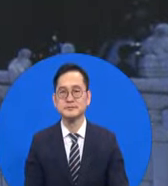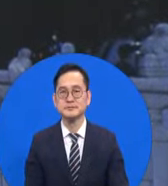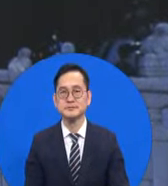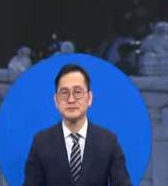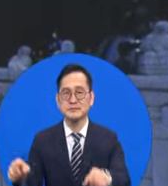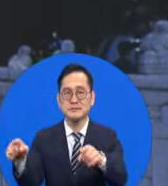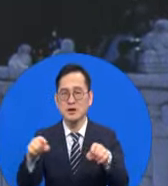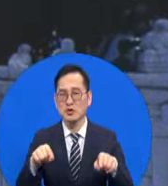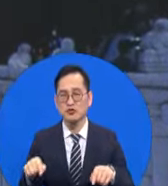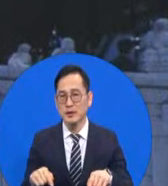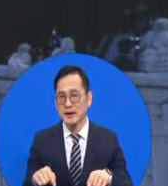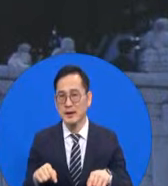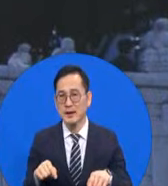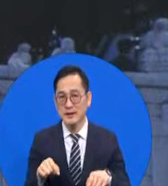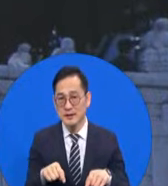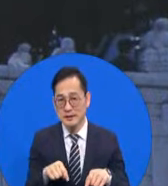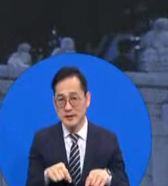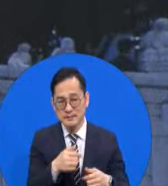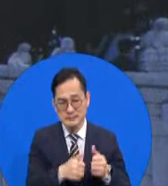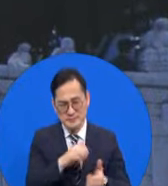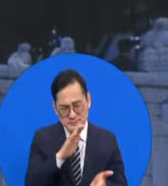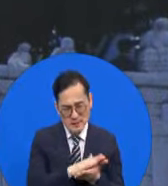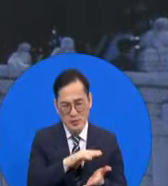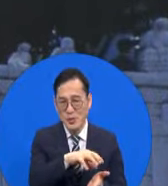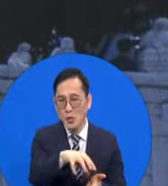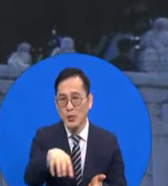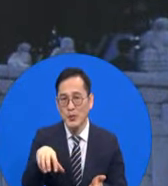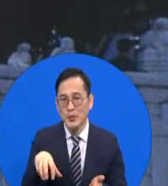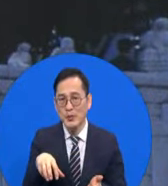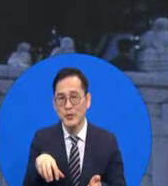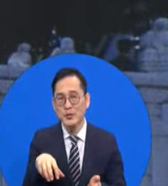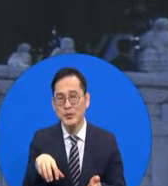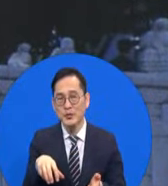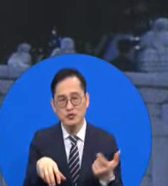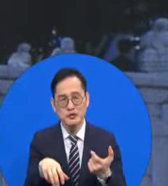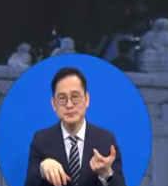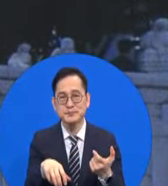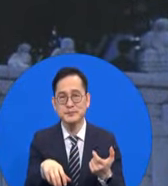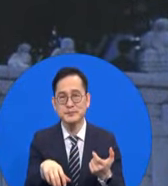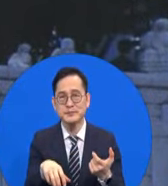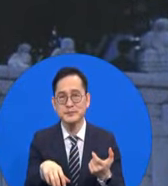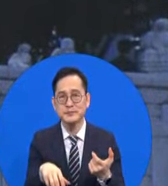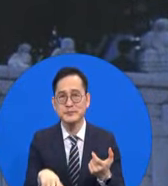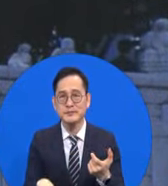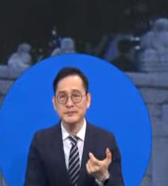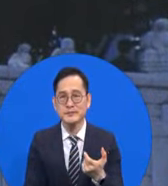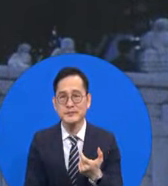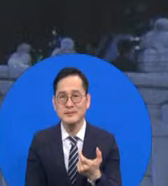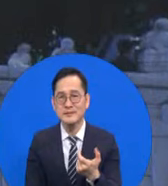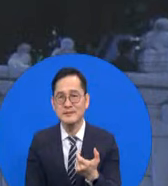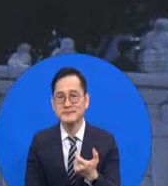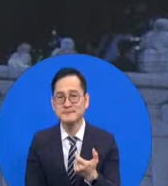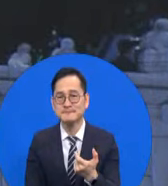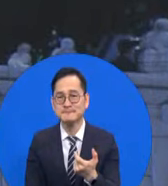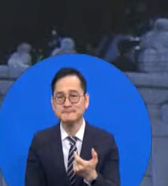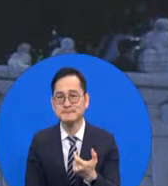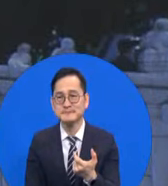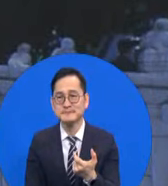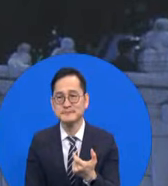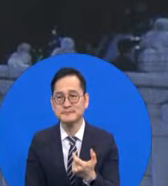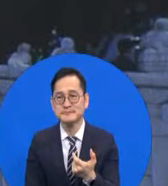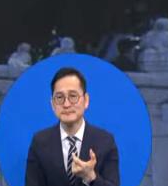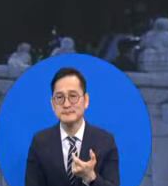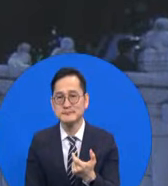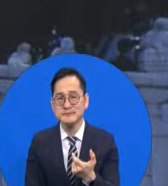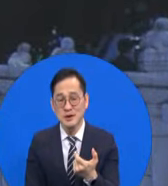전국에 펼쳐져 있는 격전지가 60곳에 달하기 때문에 양당이 우세할 것으로 예상하는 의석수를 제외하고